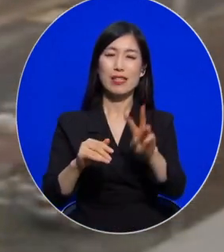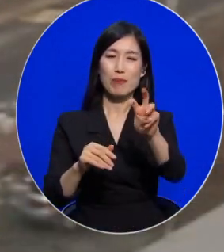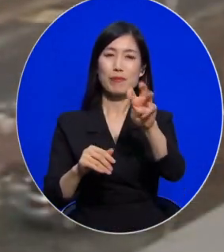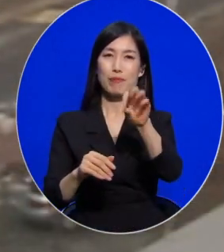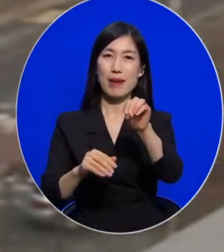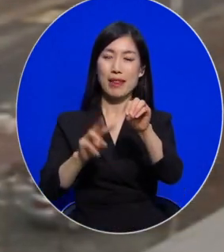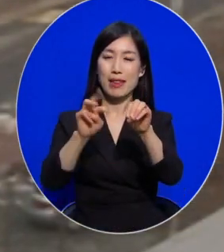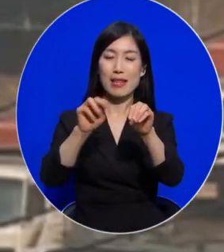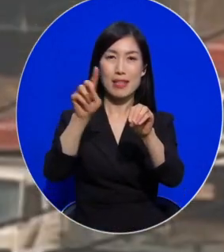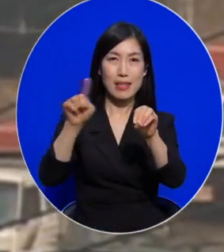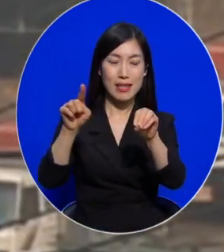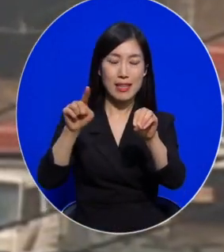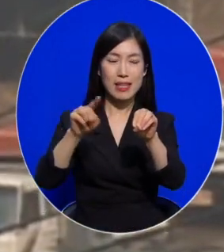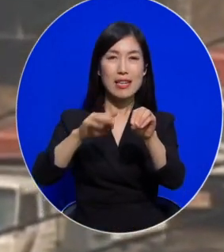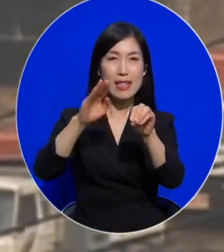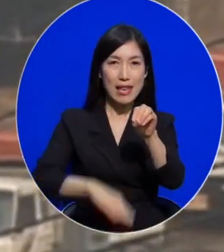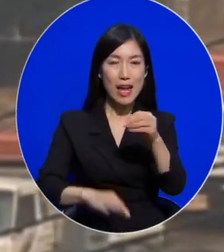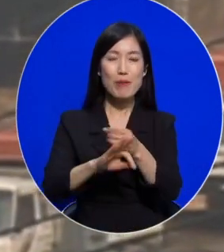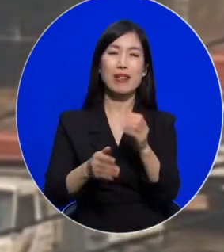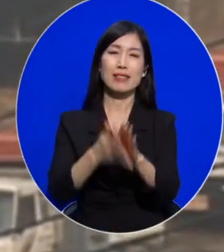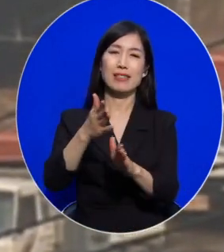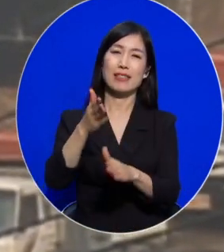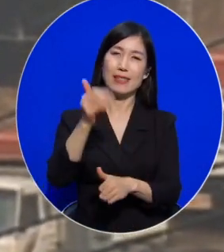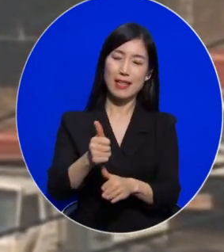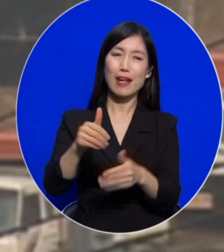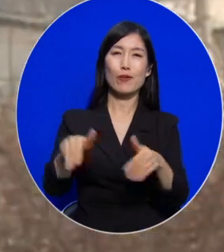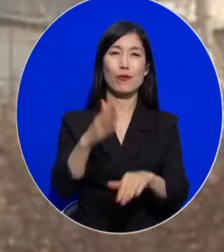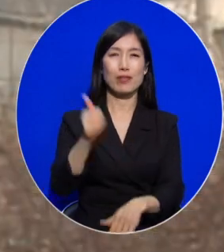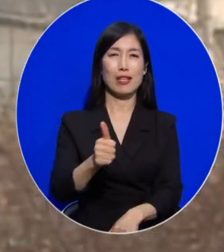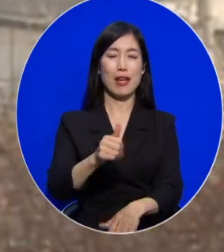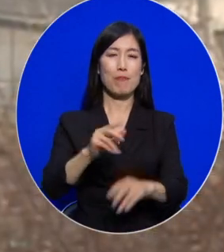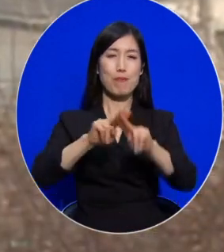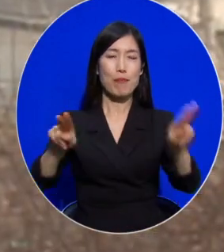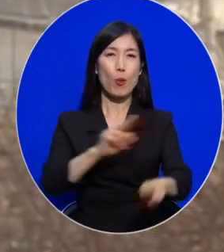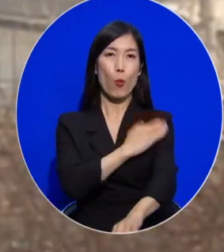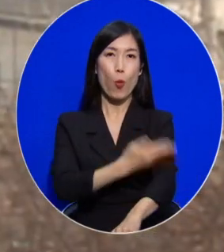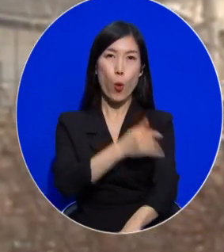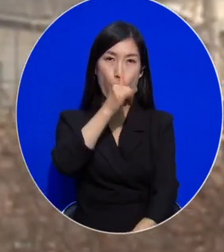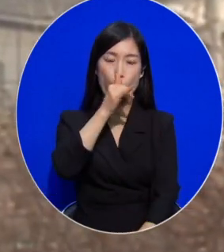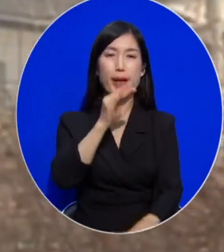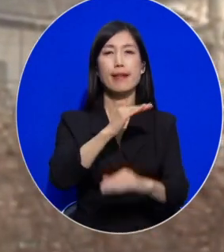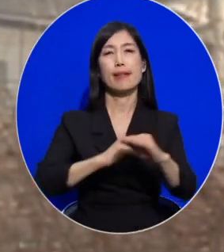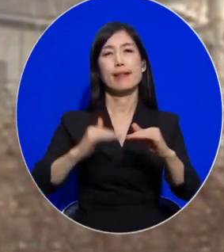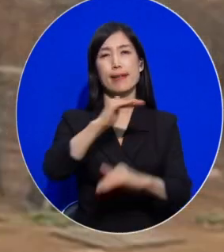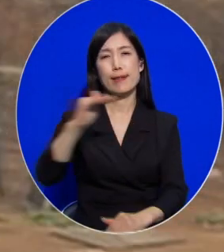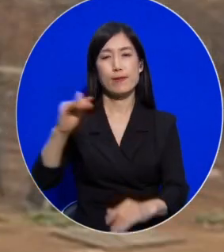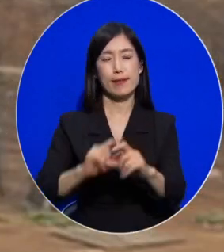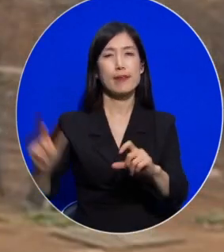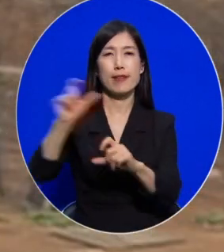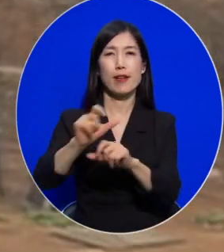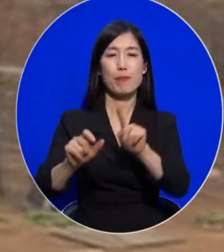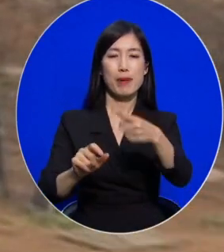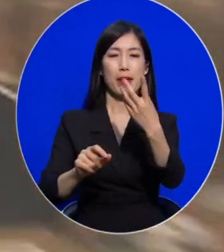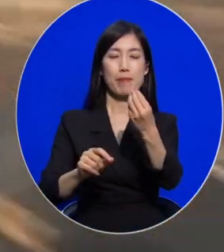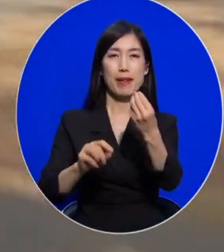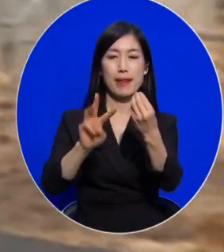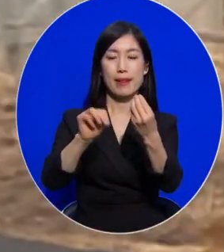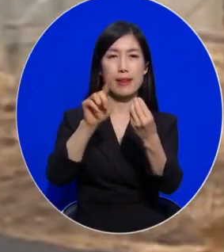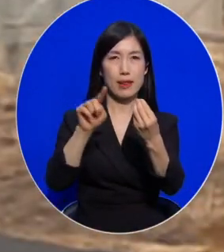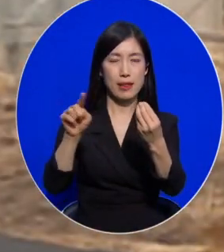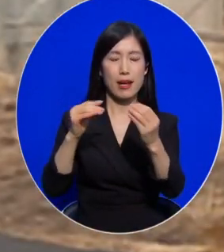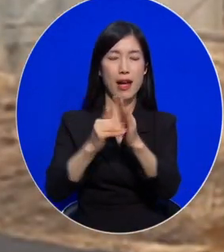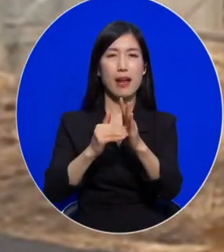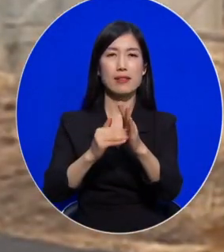중소 그린벨트만 시도지사가 해제할 수 있는 권한이 있었지만 앞으로는 100만 제곱미터까지 늘어납니다 또